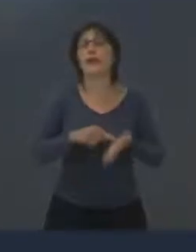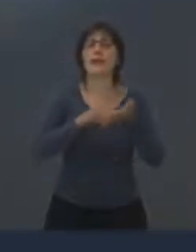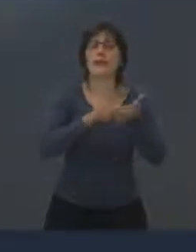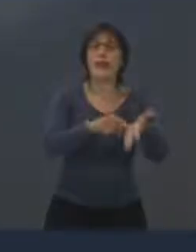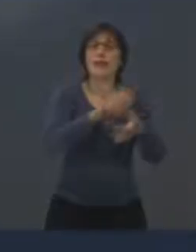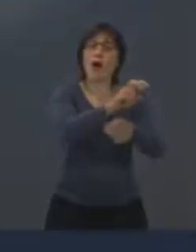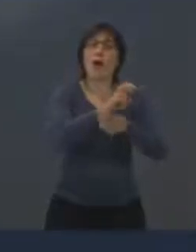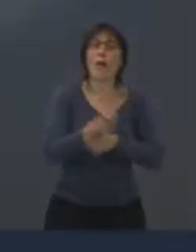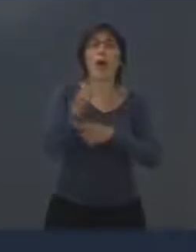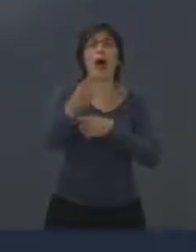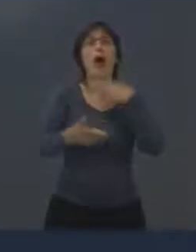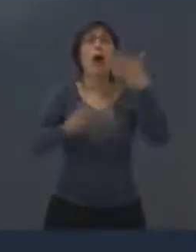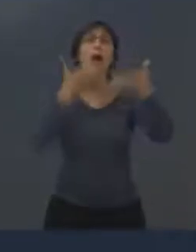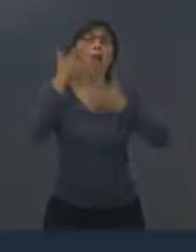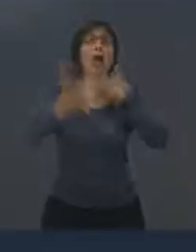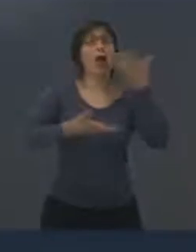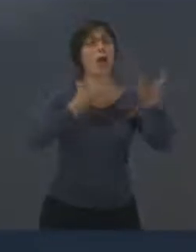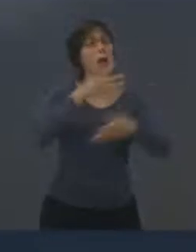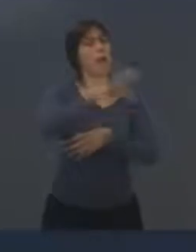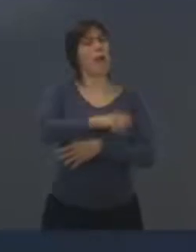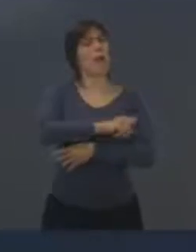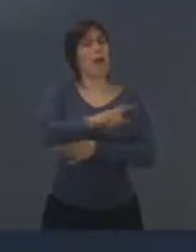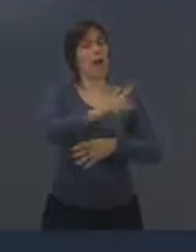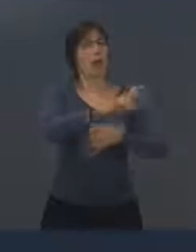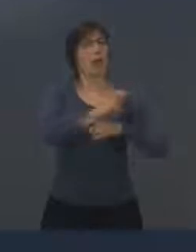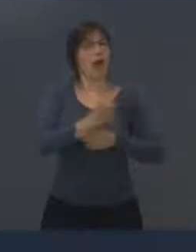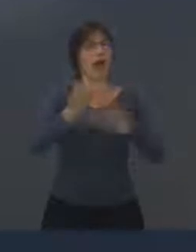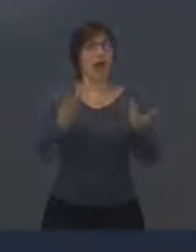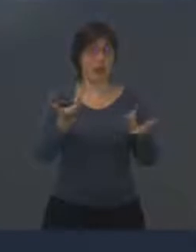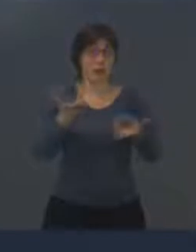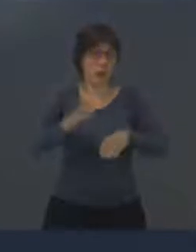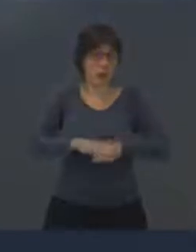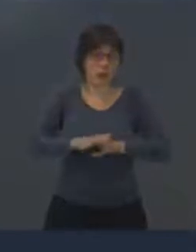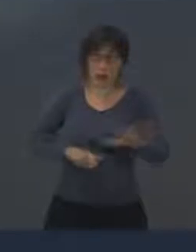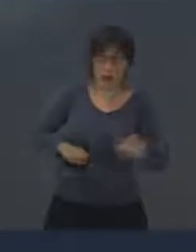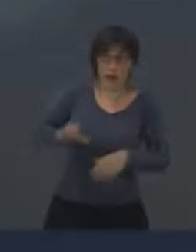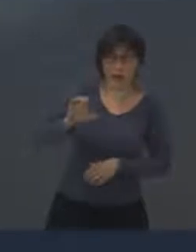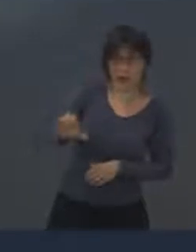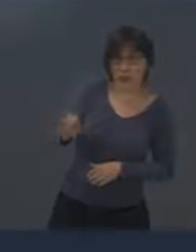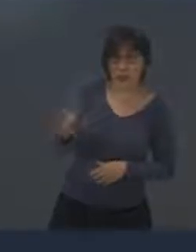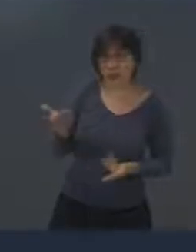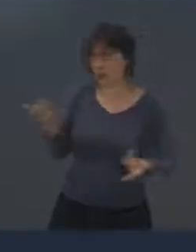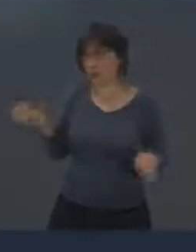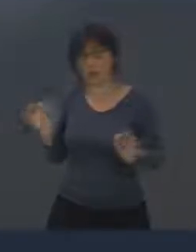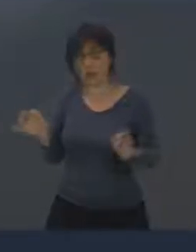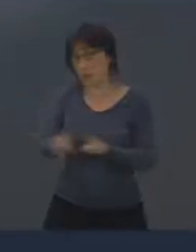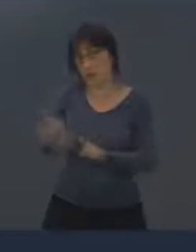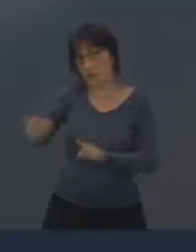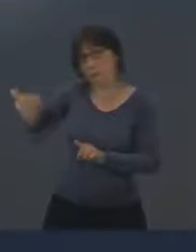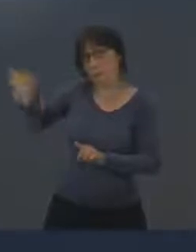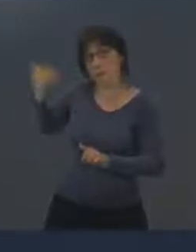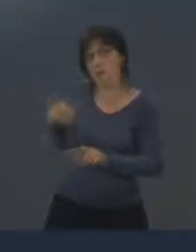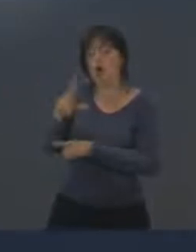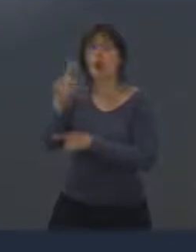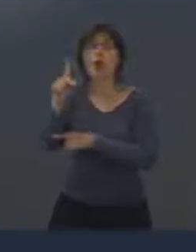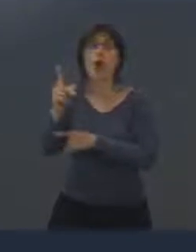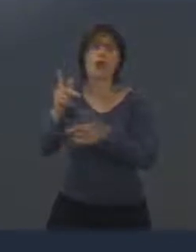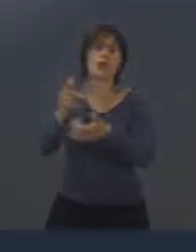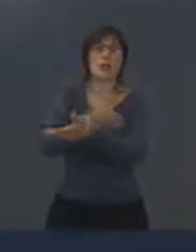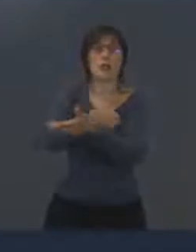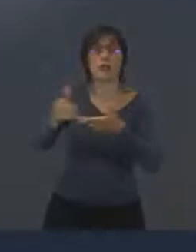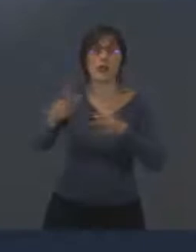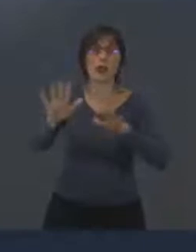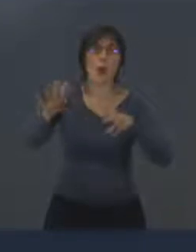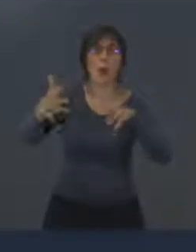pas recourir à l'emprunt, mais comme vous n'investissez pas, et pas plus que vos prédécesseurs, en réalité à 30 millions près, sur 800, eh